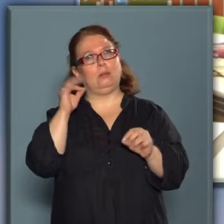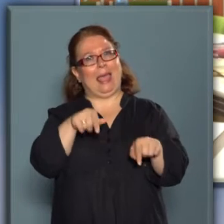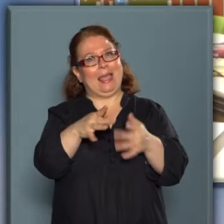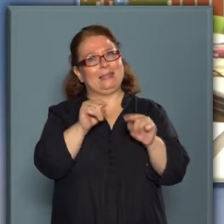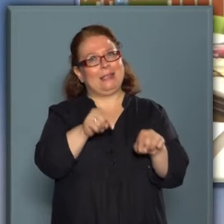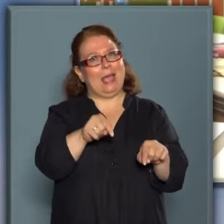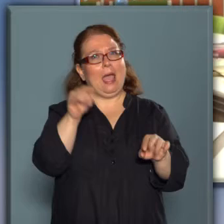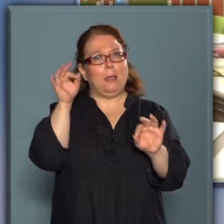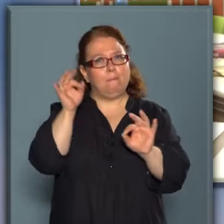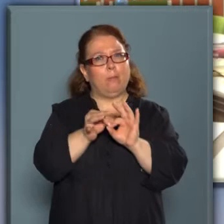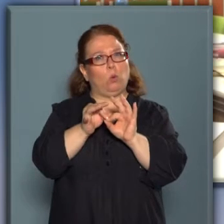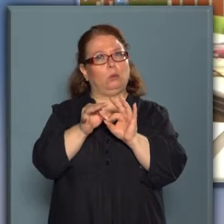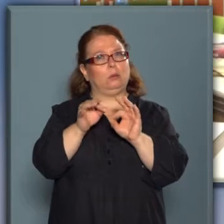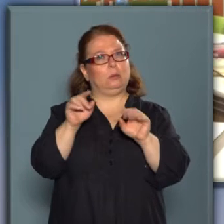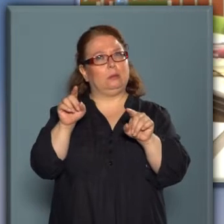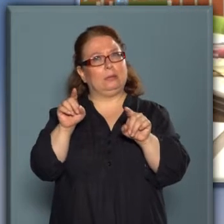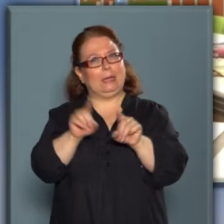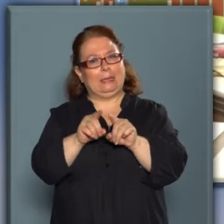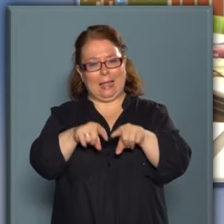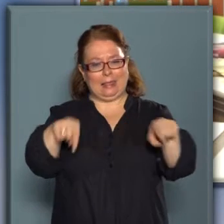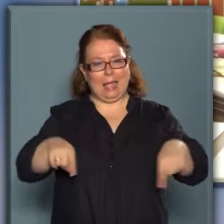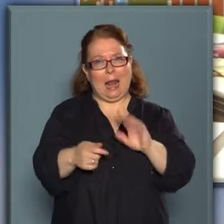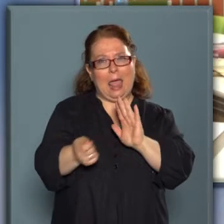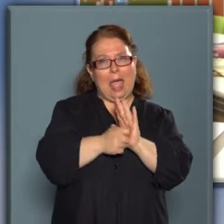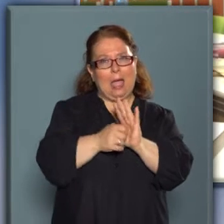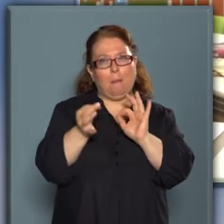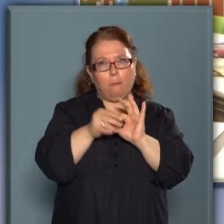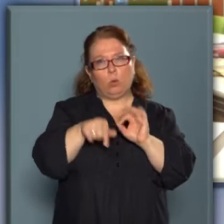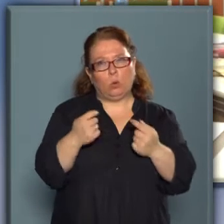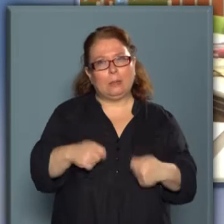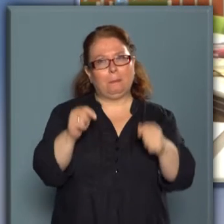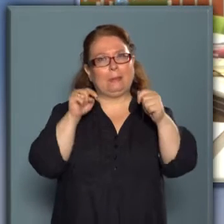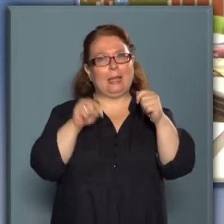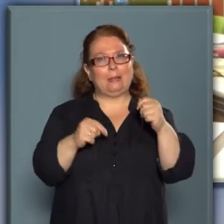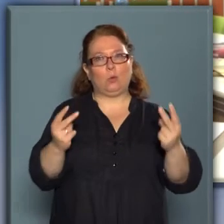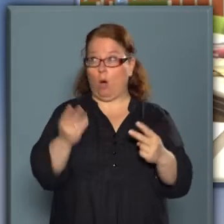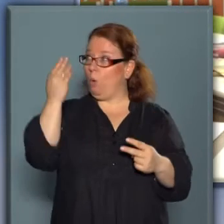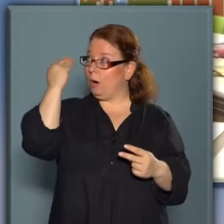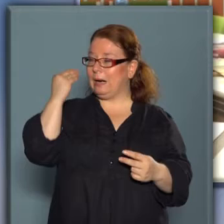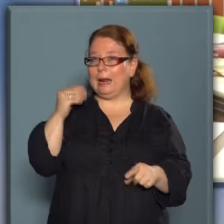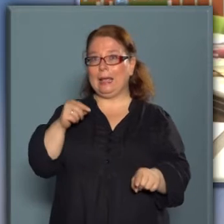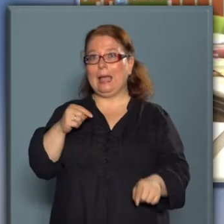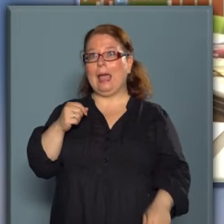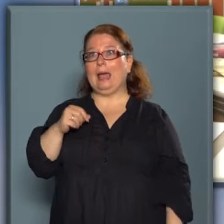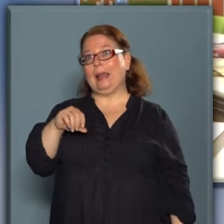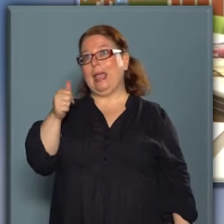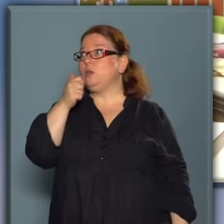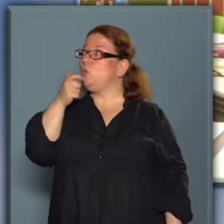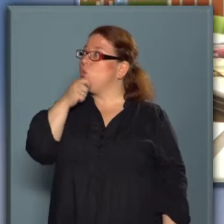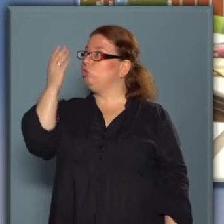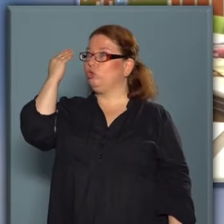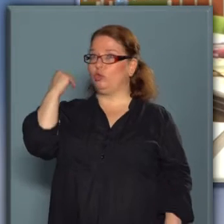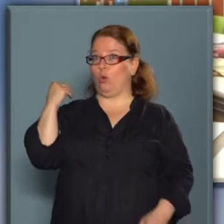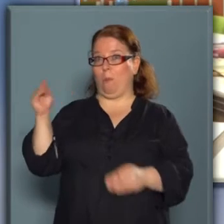pont ott vettek telket, és oda építkezünk, ahol valahova az egyik